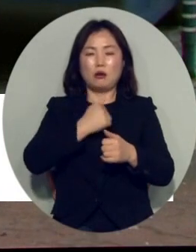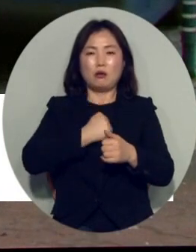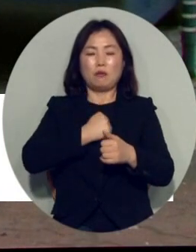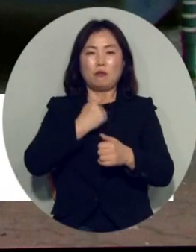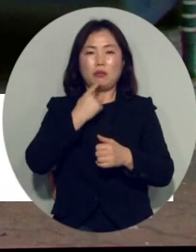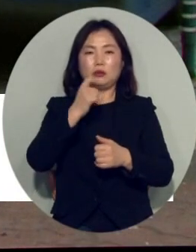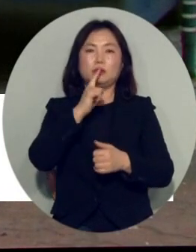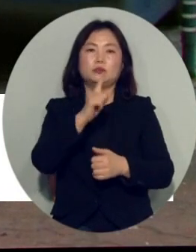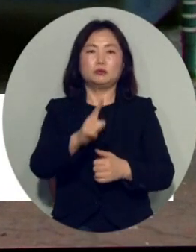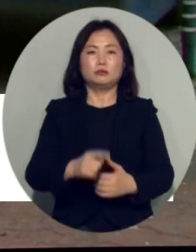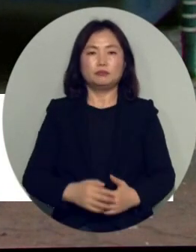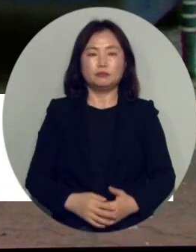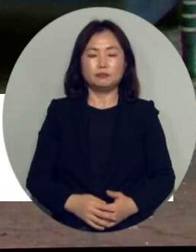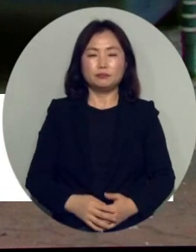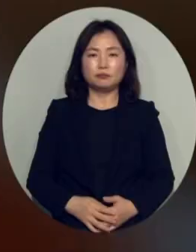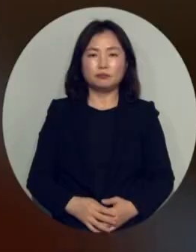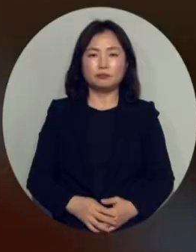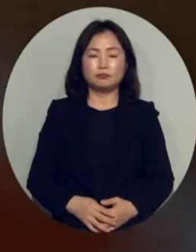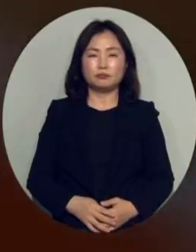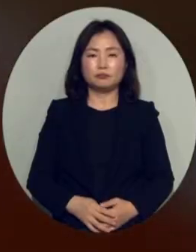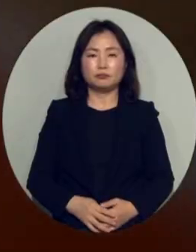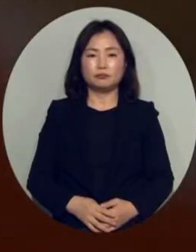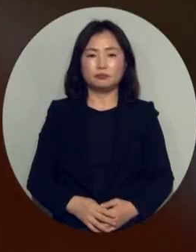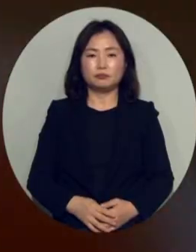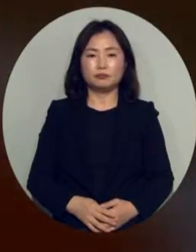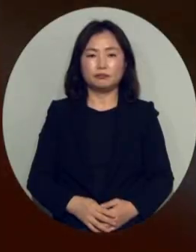있었습니다. 박성아 기자입니다.